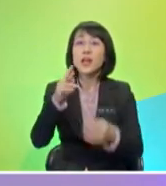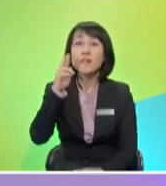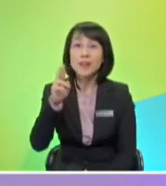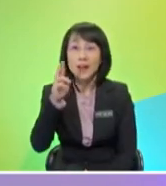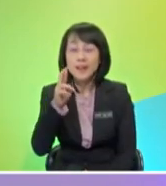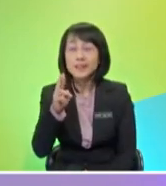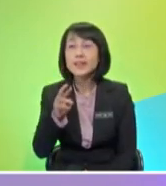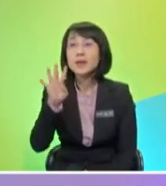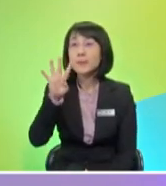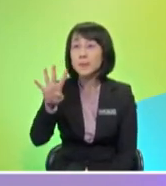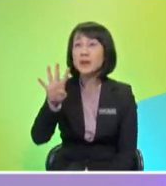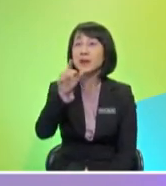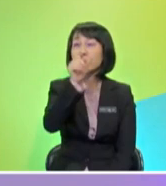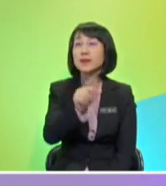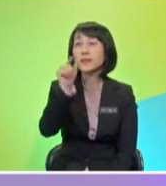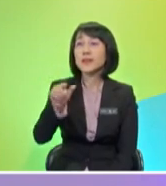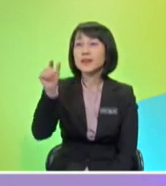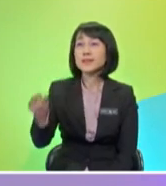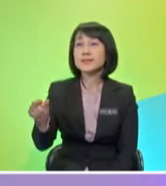mungkin bakinya cikgu